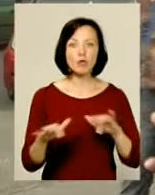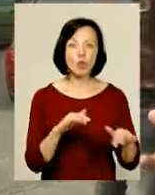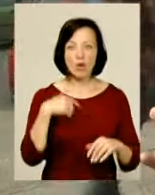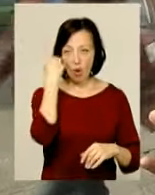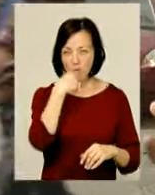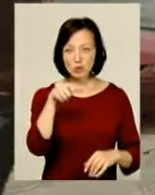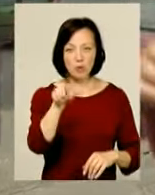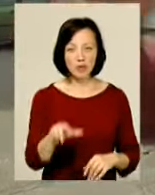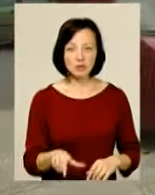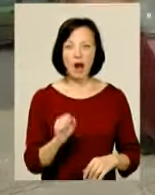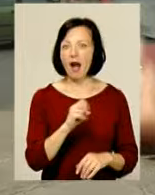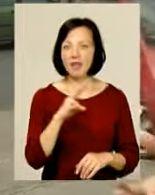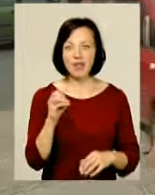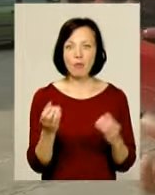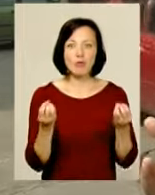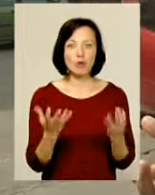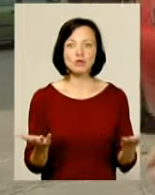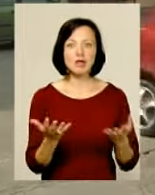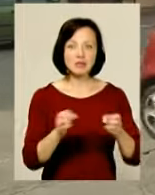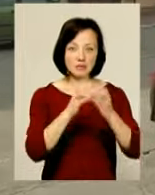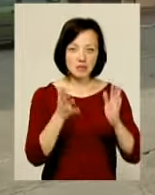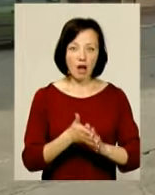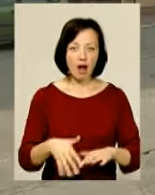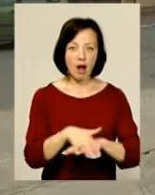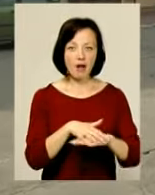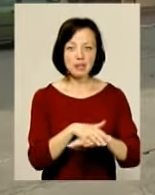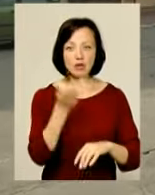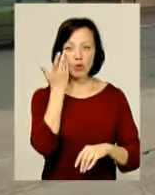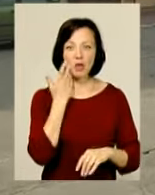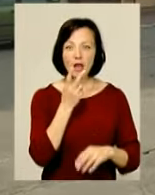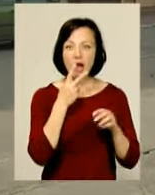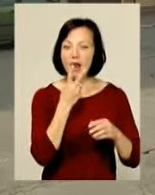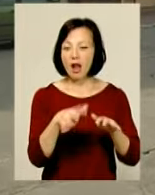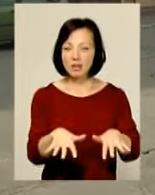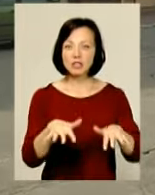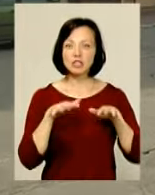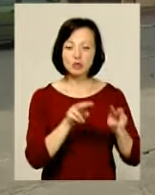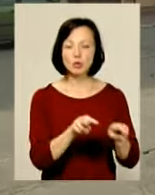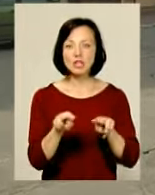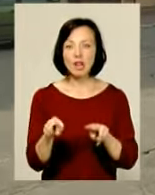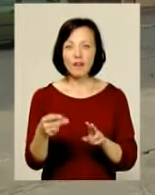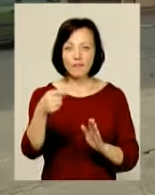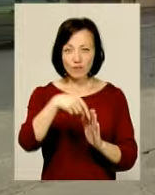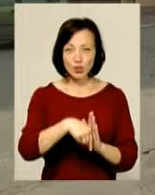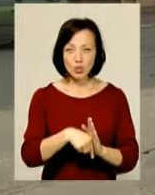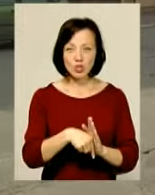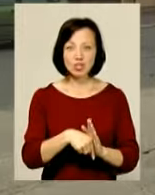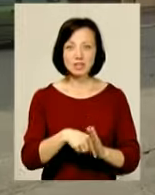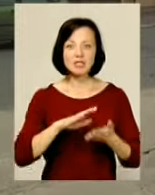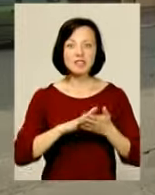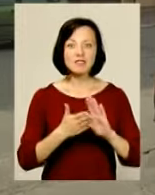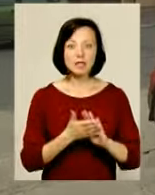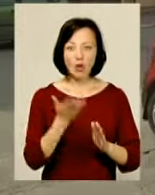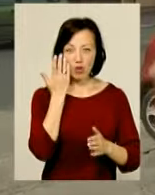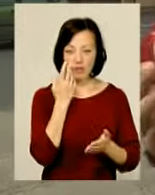особистості, а не просто якийсь там загал. І коли глядачі спостерігають внутрішній світ, а ще коли він